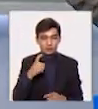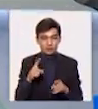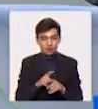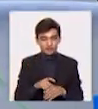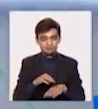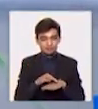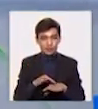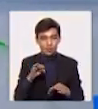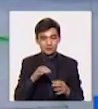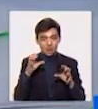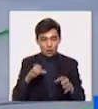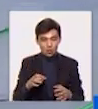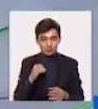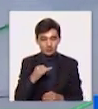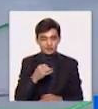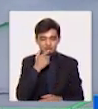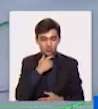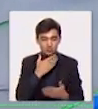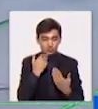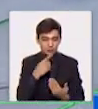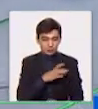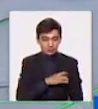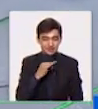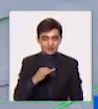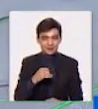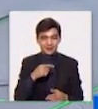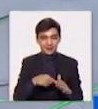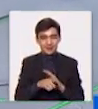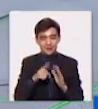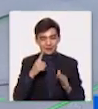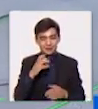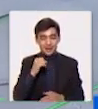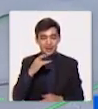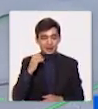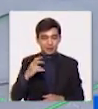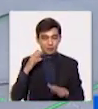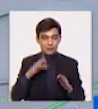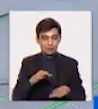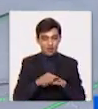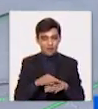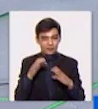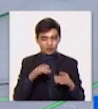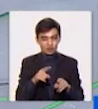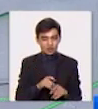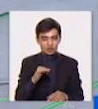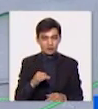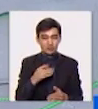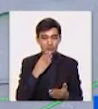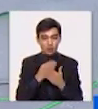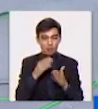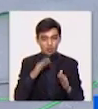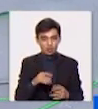реттейтін не заң, не тәртіп жоқ деп ренжулі. Қаладағы жалғыз халықаралық Сайран автобекеті тасымалдаушыларды ауласына кіргізбейді